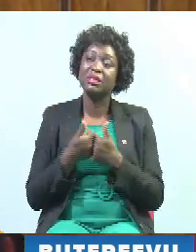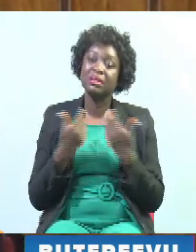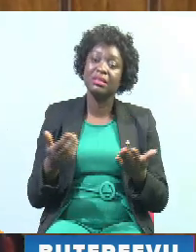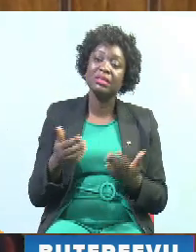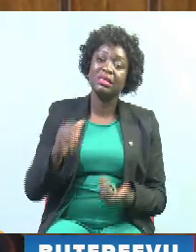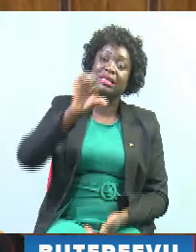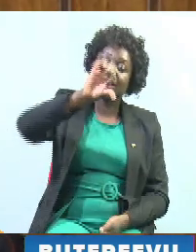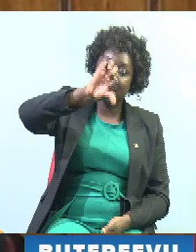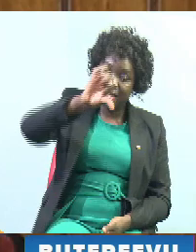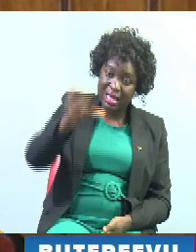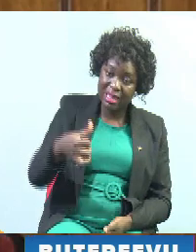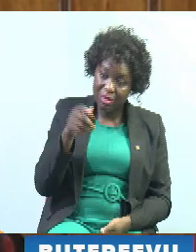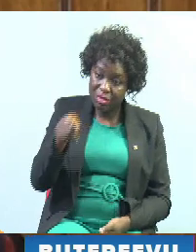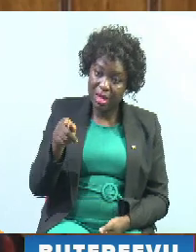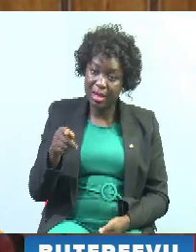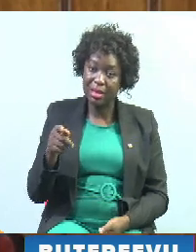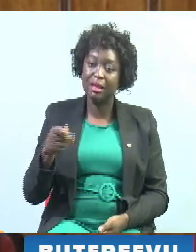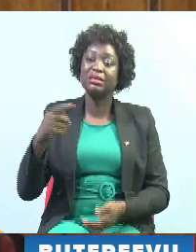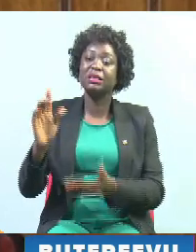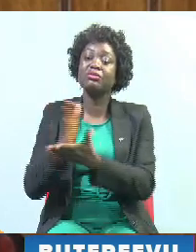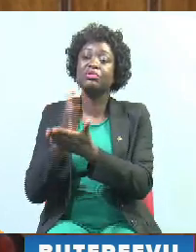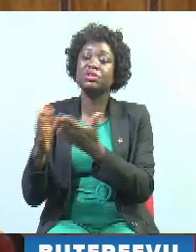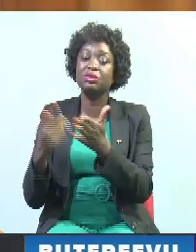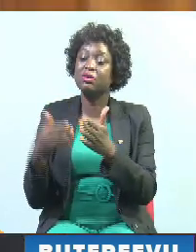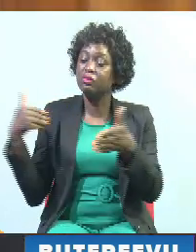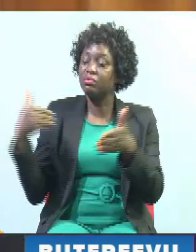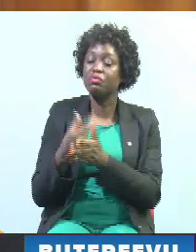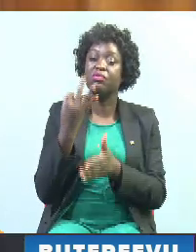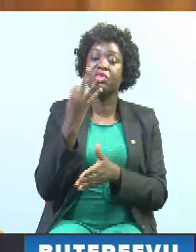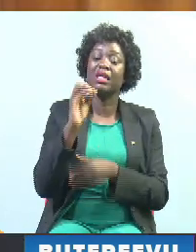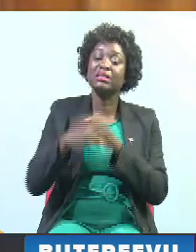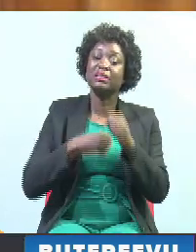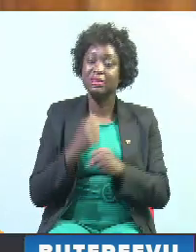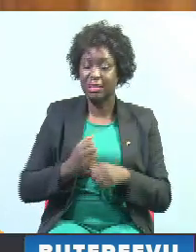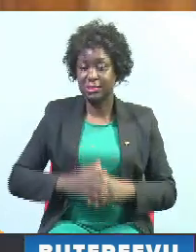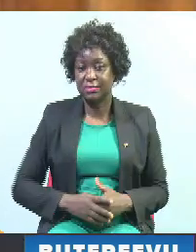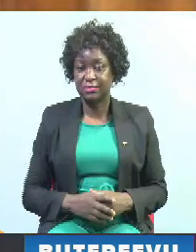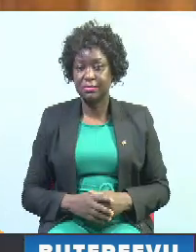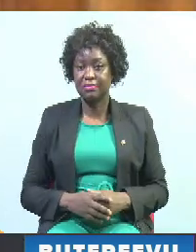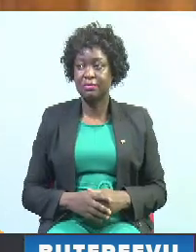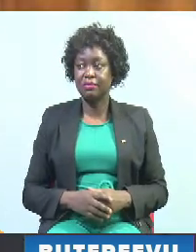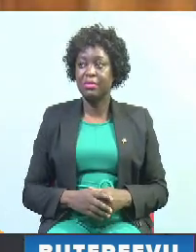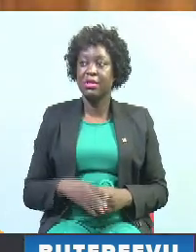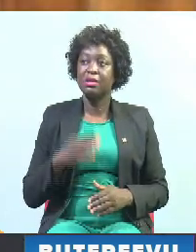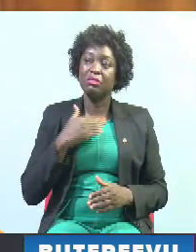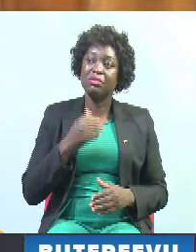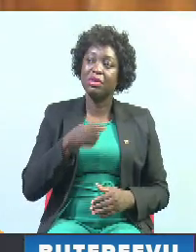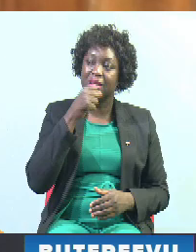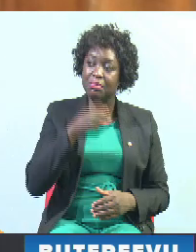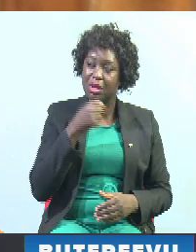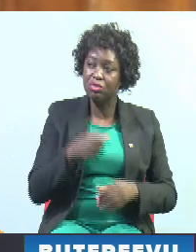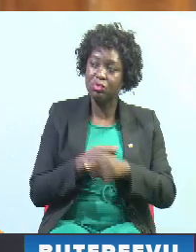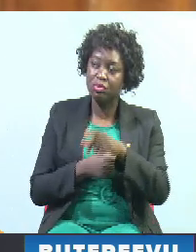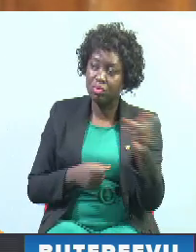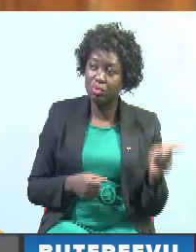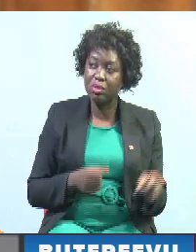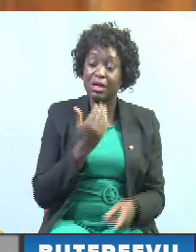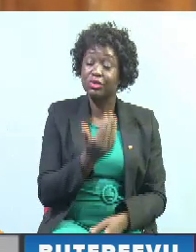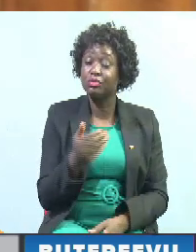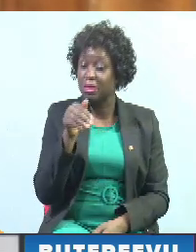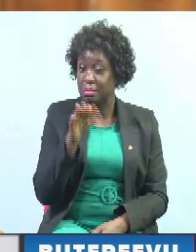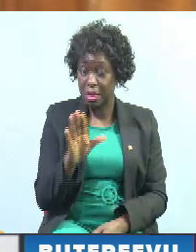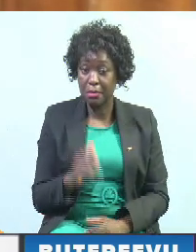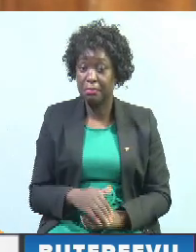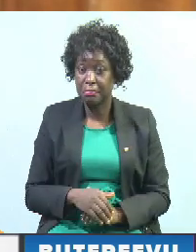akendako koyina okawadde bani mu myaka 3 azzukulu n'abaana bamwe baleme kutegeera nti